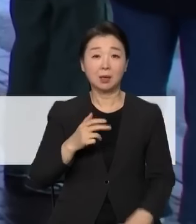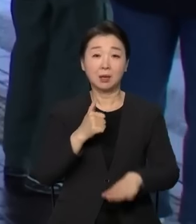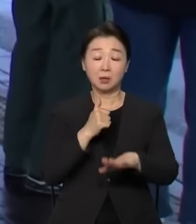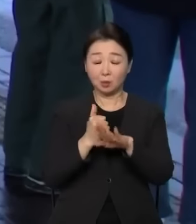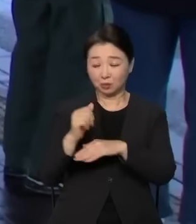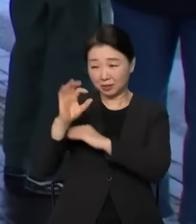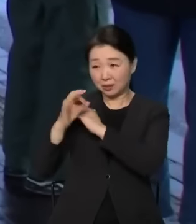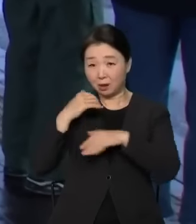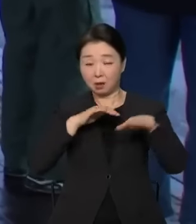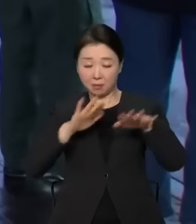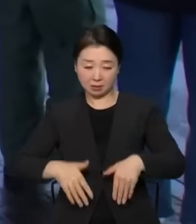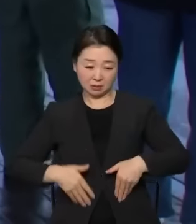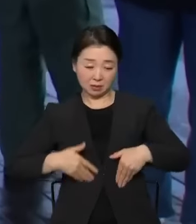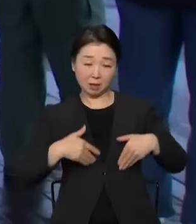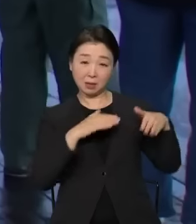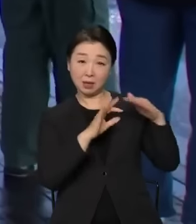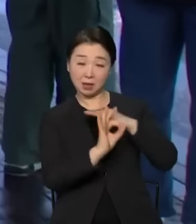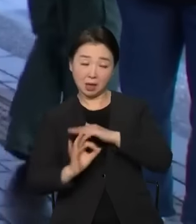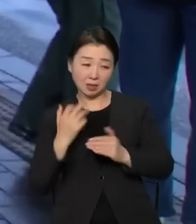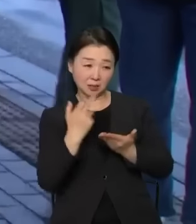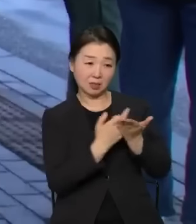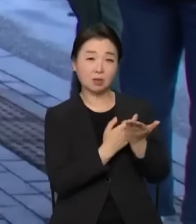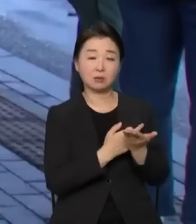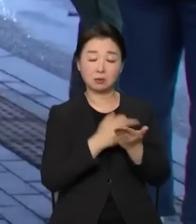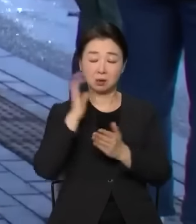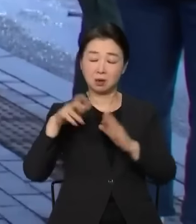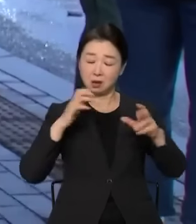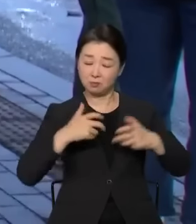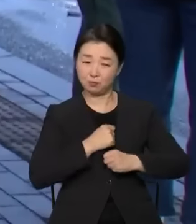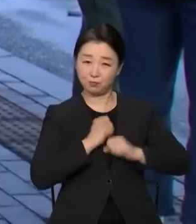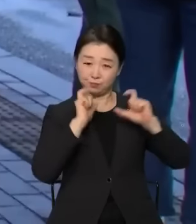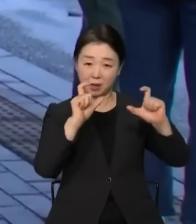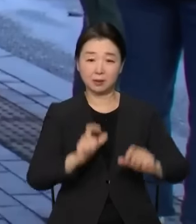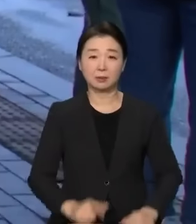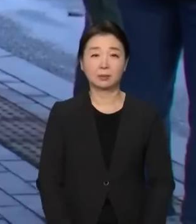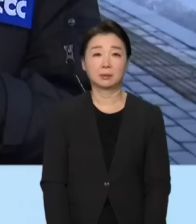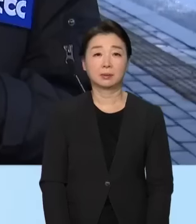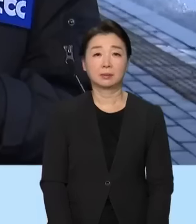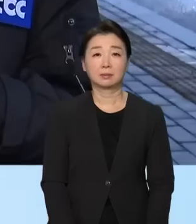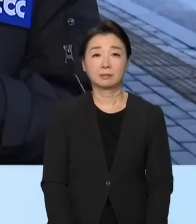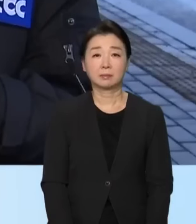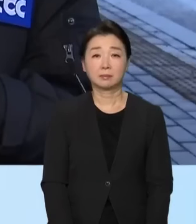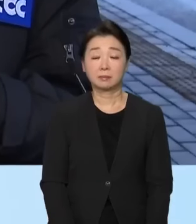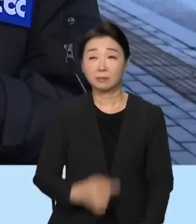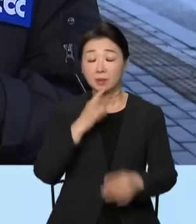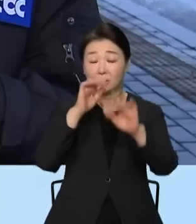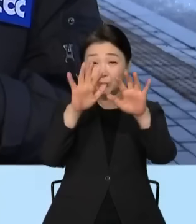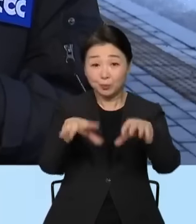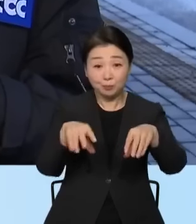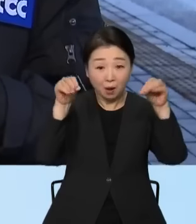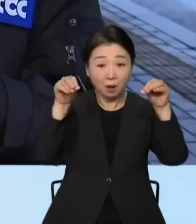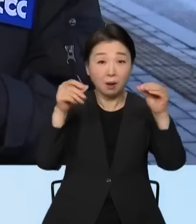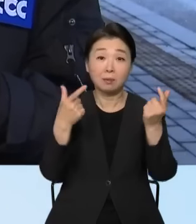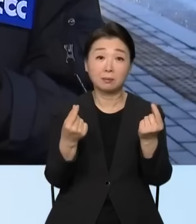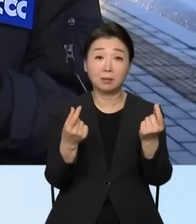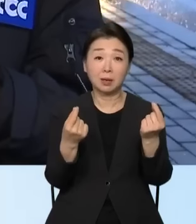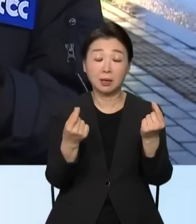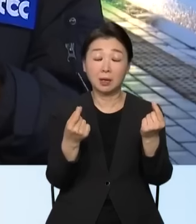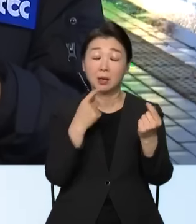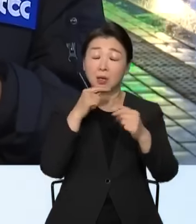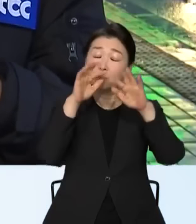서해안과 전남 남해안, 제주에는 강풍주의보까지 내려진 상태입니다. 네, 눈은 잠시 멈춘 것 같은데 혹시